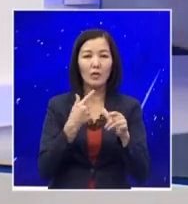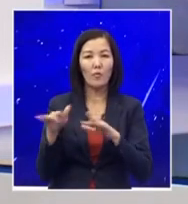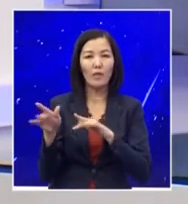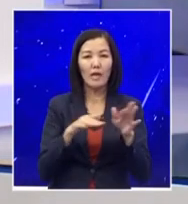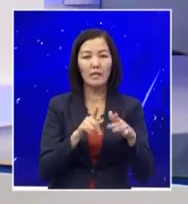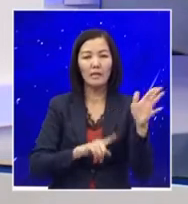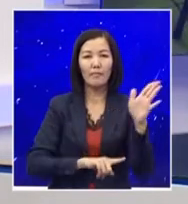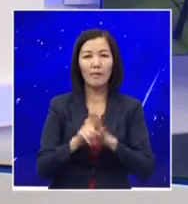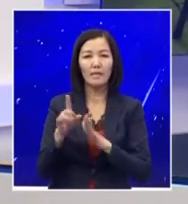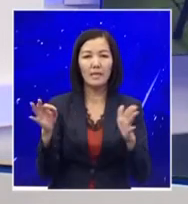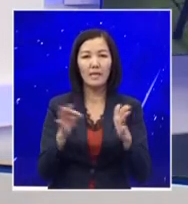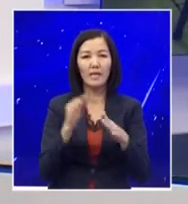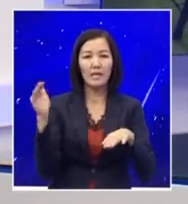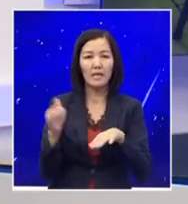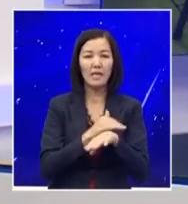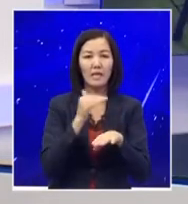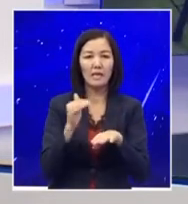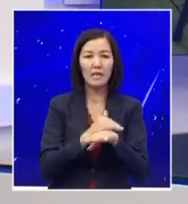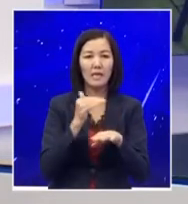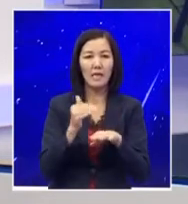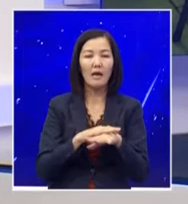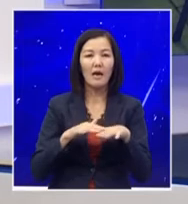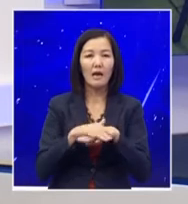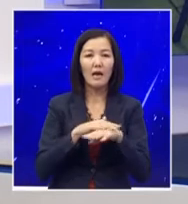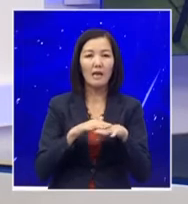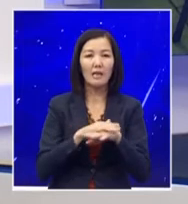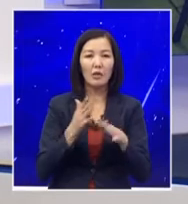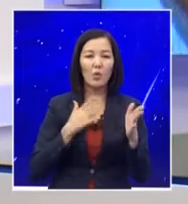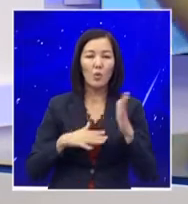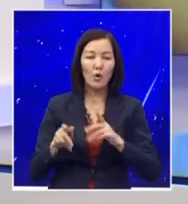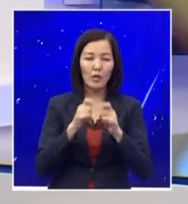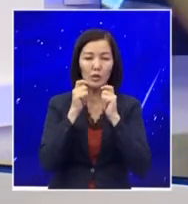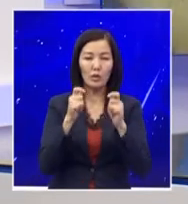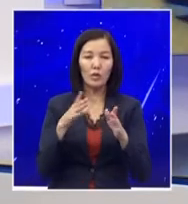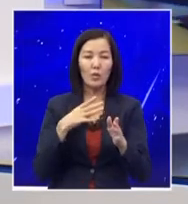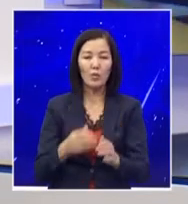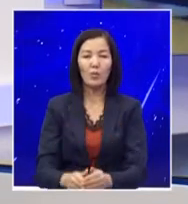енгізді. Мақсаты игі, індет тұсында жабыққан халықты серпілту, қуаныш сыйлау.